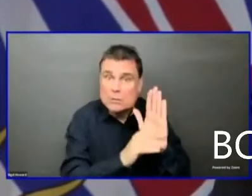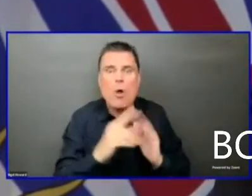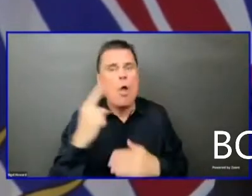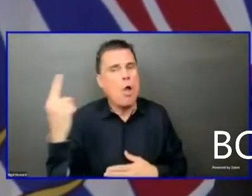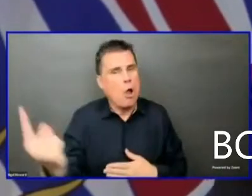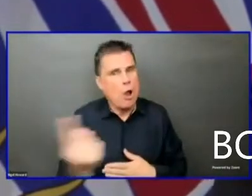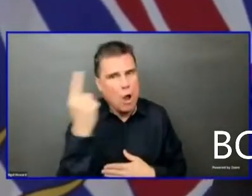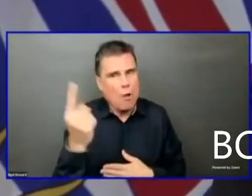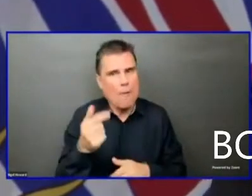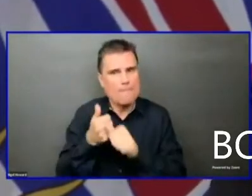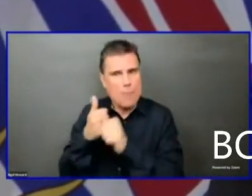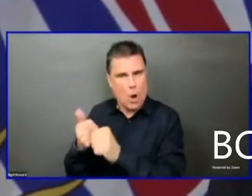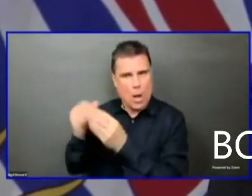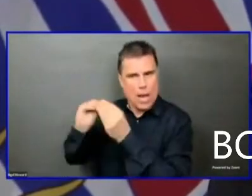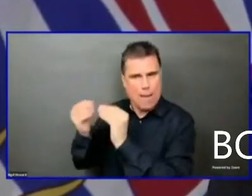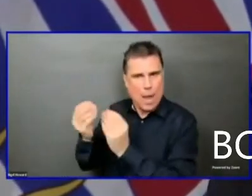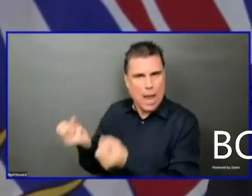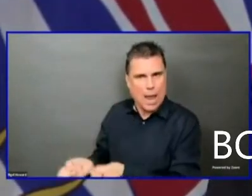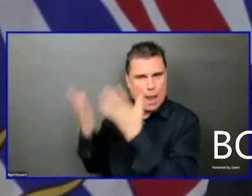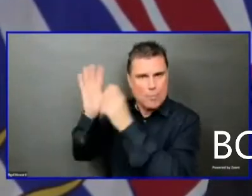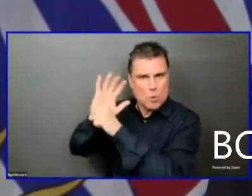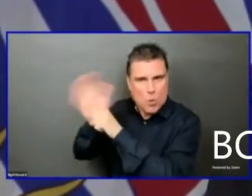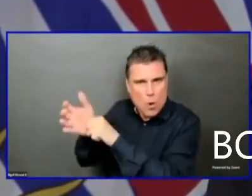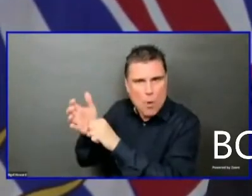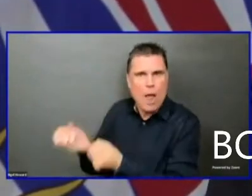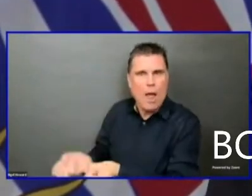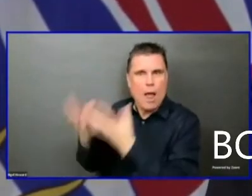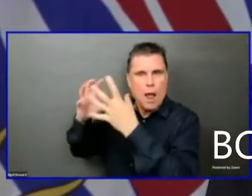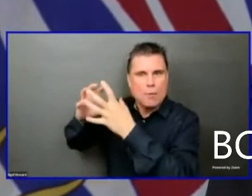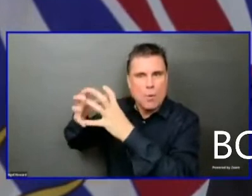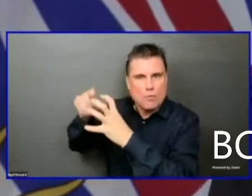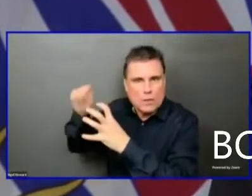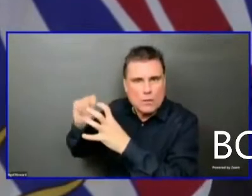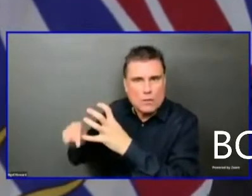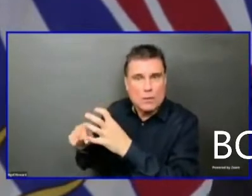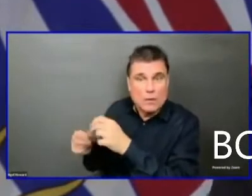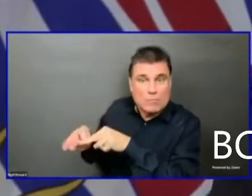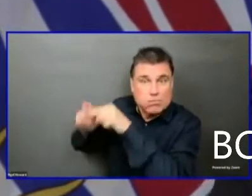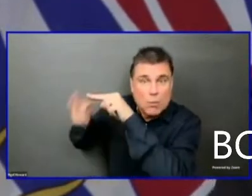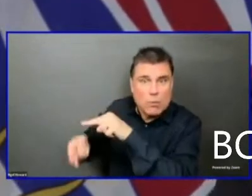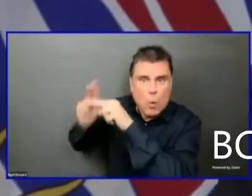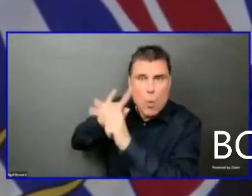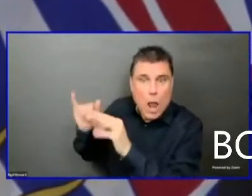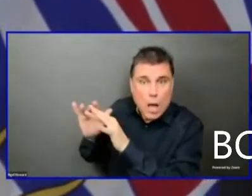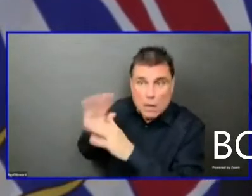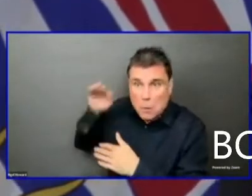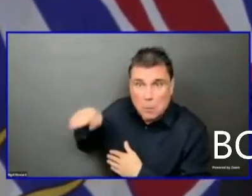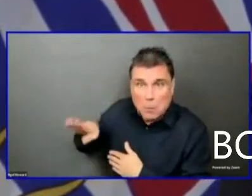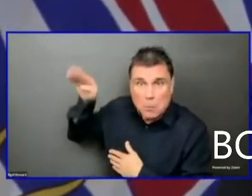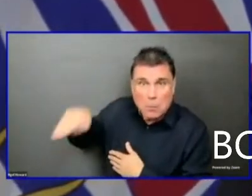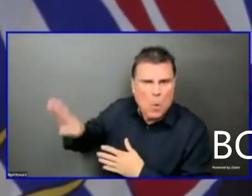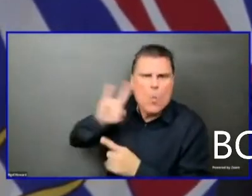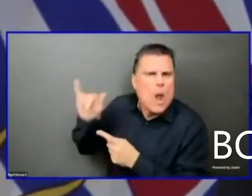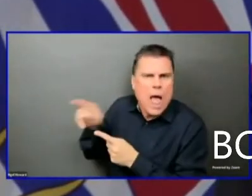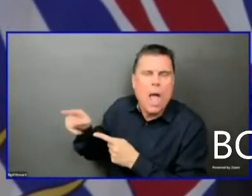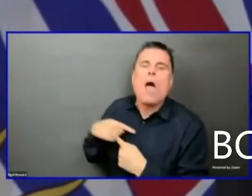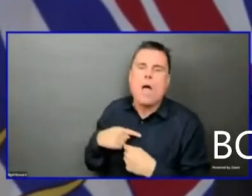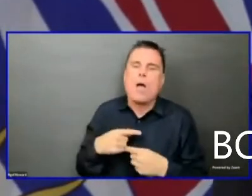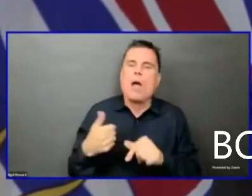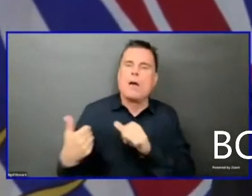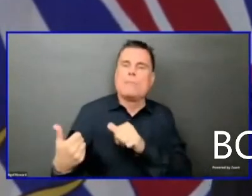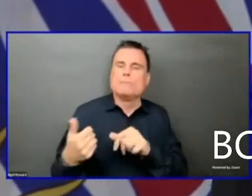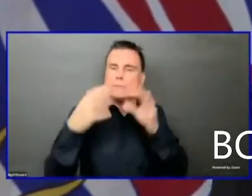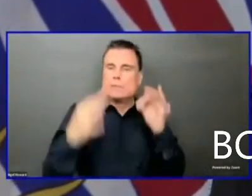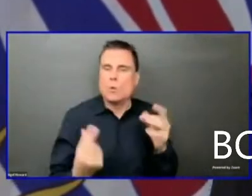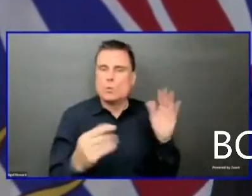的 today, 具体 any 的数 new 字。 information about transmission, 所以还是要考虑到 and 新的 the 卫生 progress of our 公卫系统的 vaccination 禁令 supply and